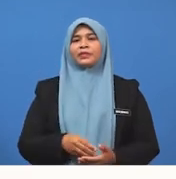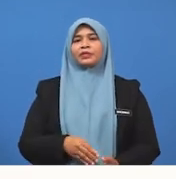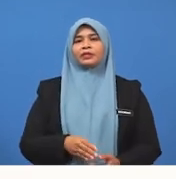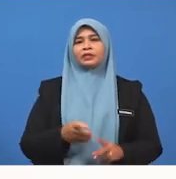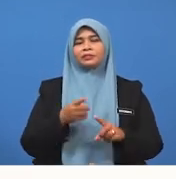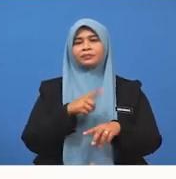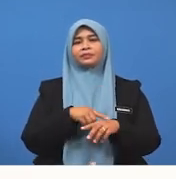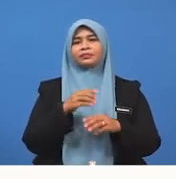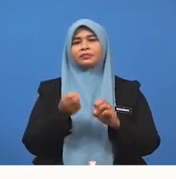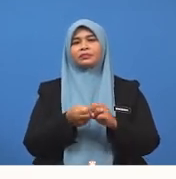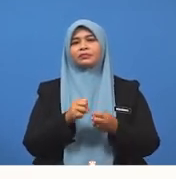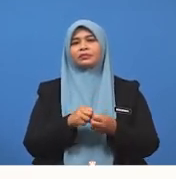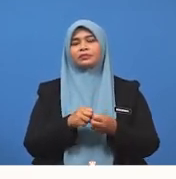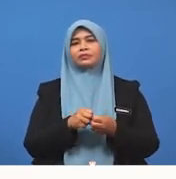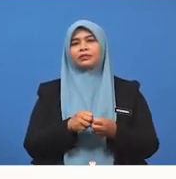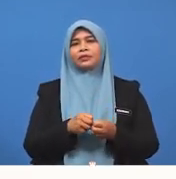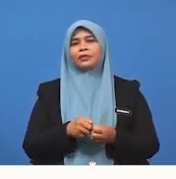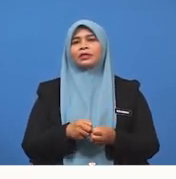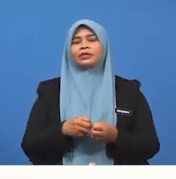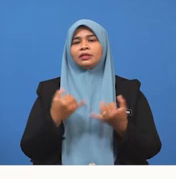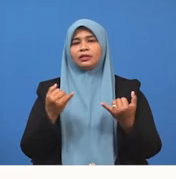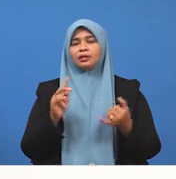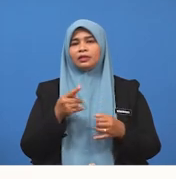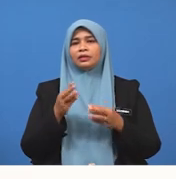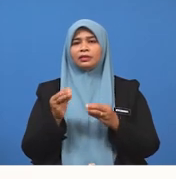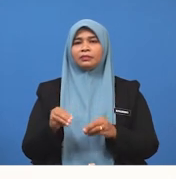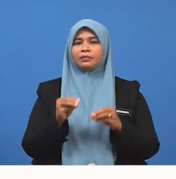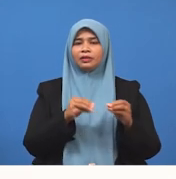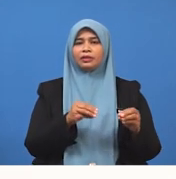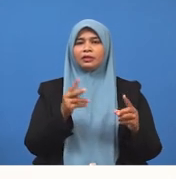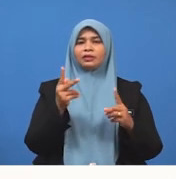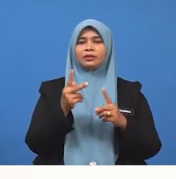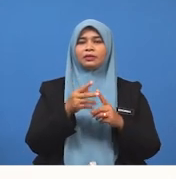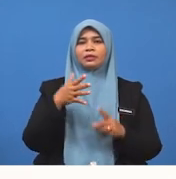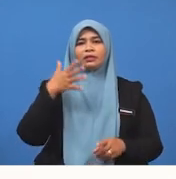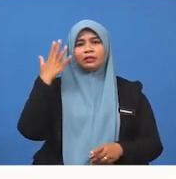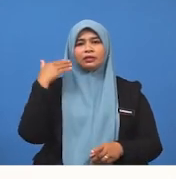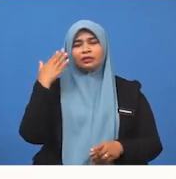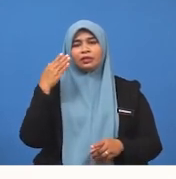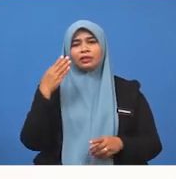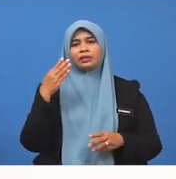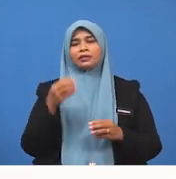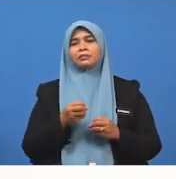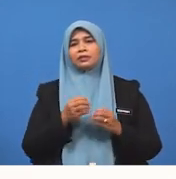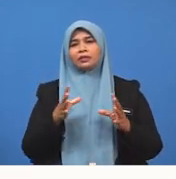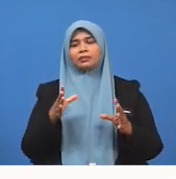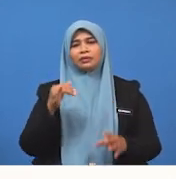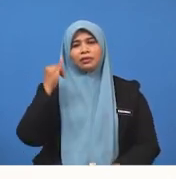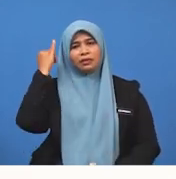kalian sekarang kita berpindah kepada sejarah penafsiran Alquran